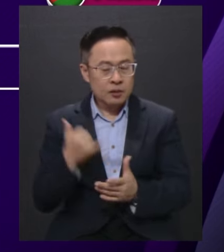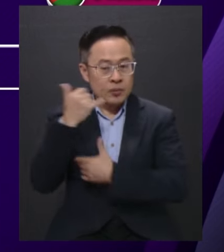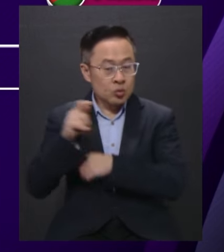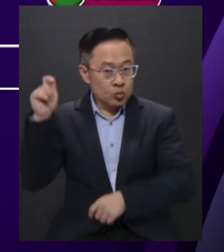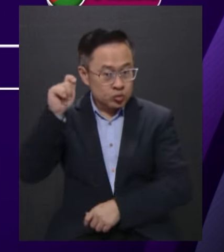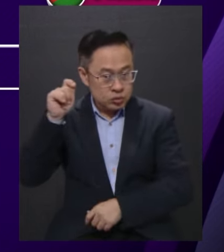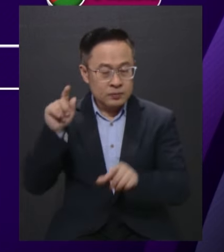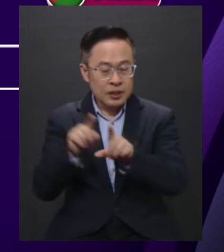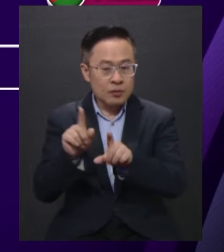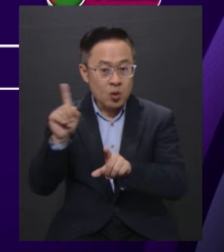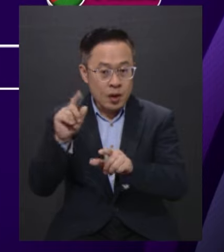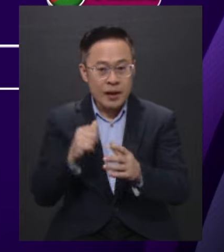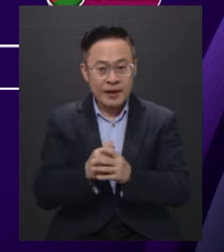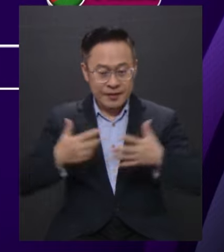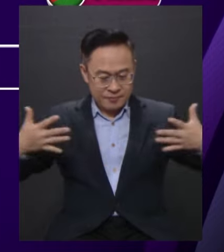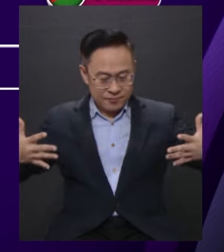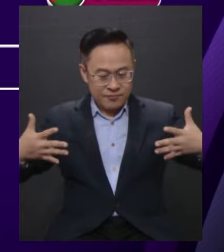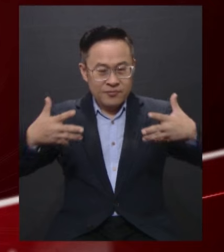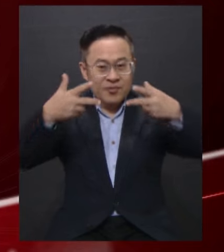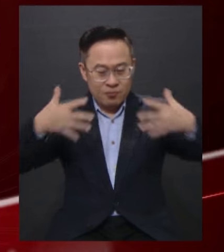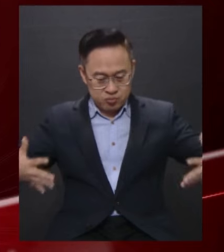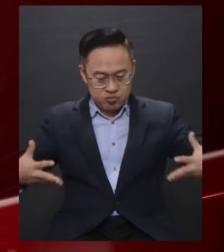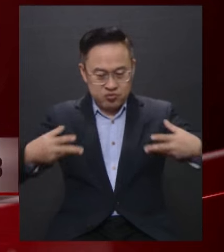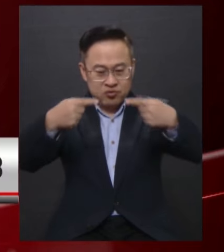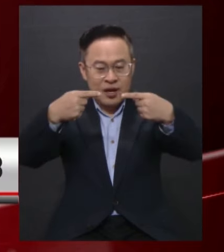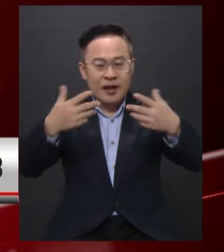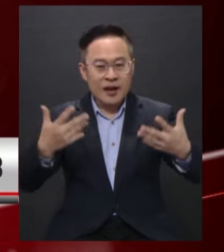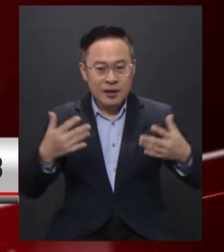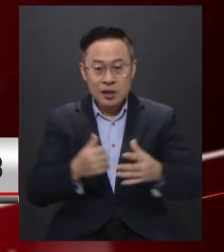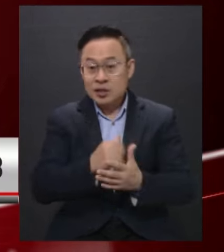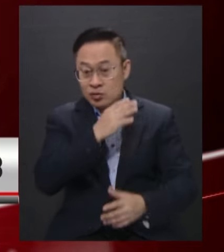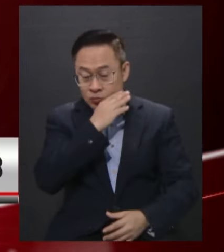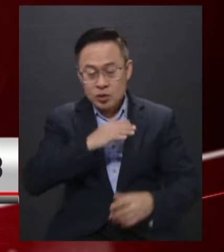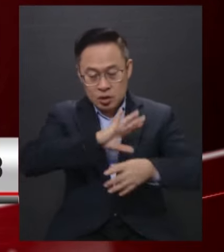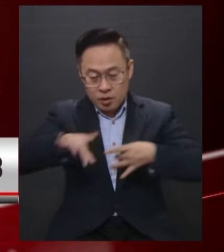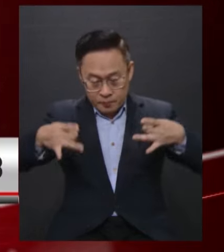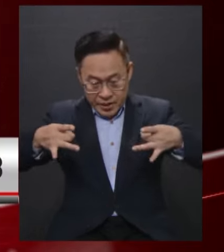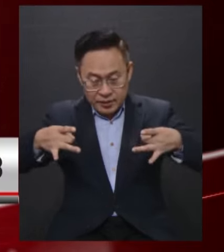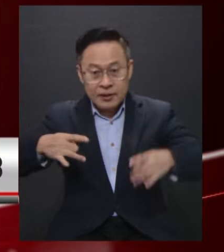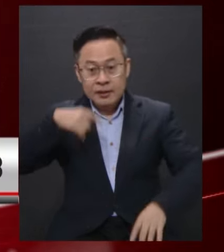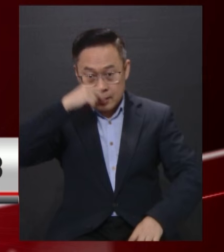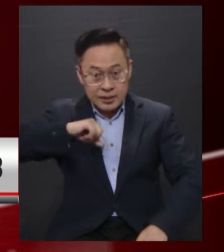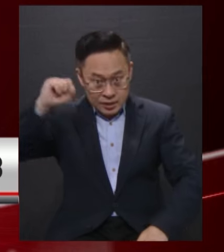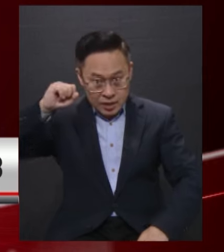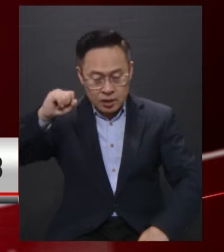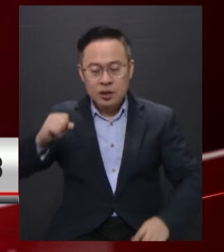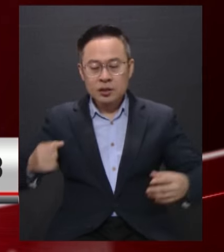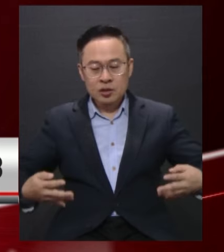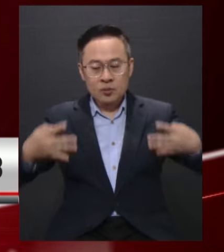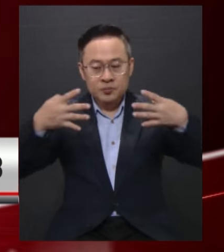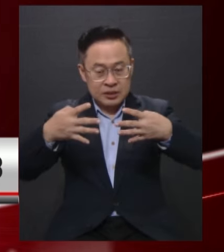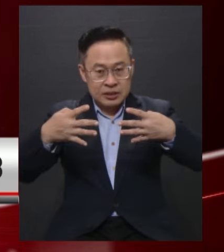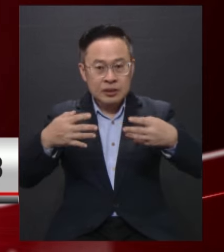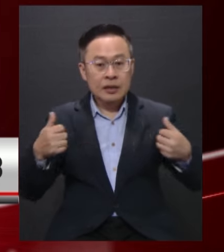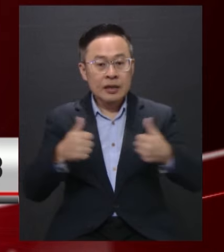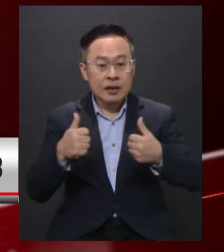ทางด้านขวาซึ่งถ้าไทยเจอกับอุซเบกิสถานแล้วสามารถผ่านเข้าสู่รอบต่อไปได้จะไปเจอผู้ชนะ